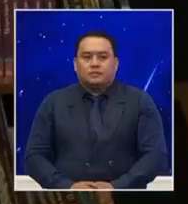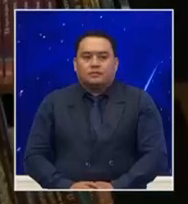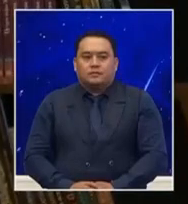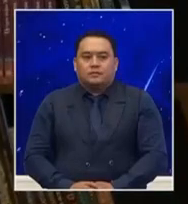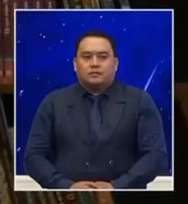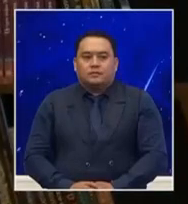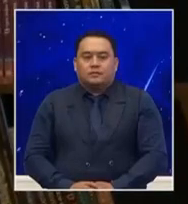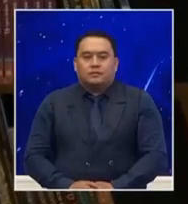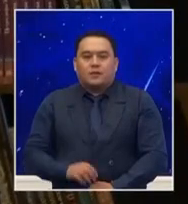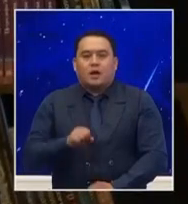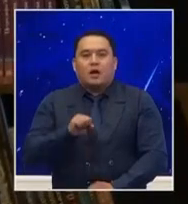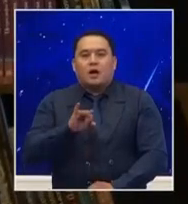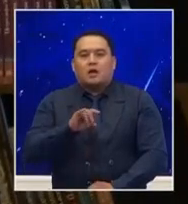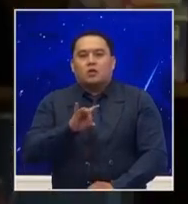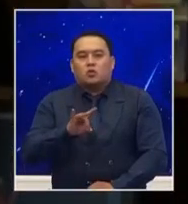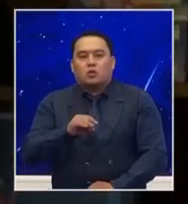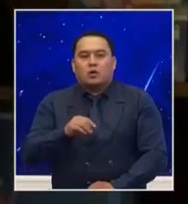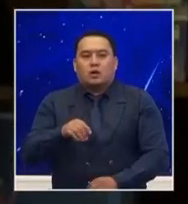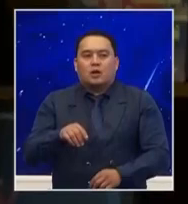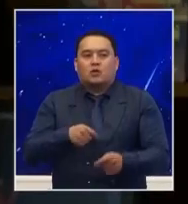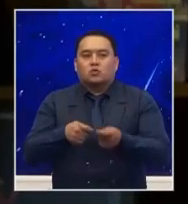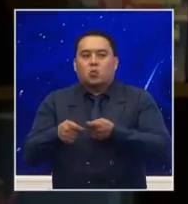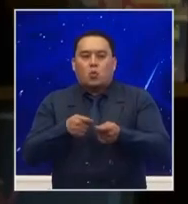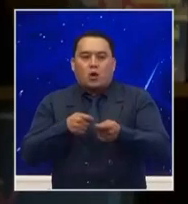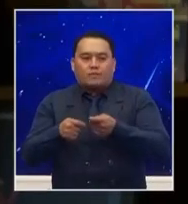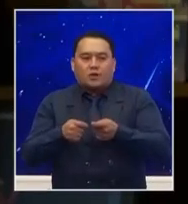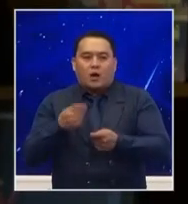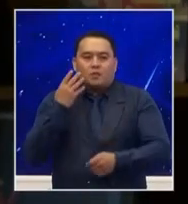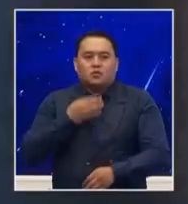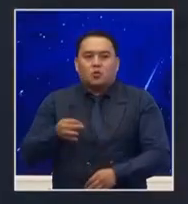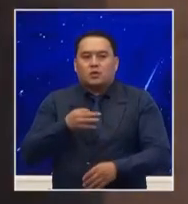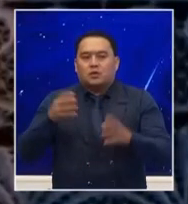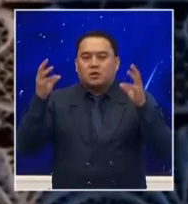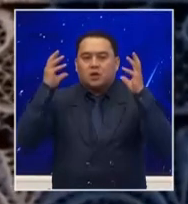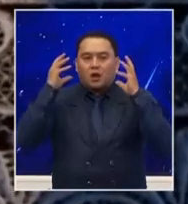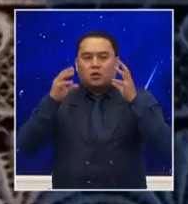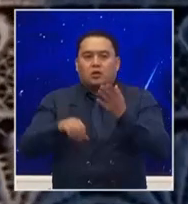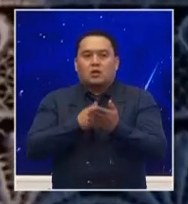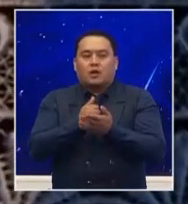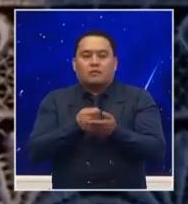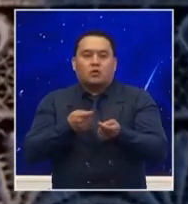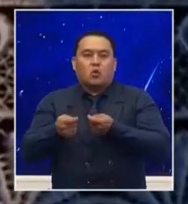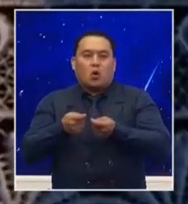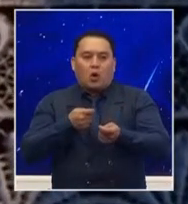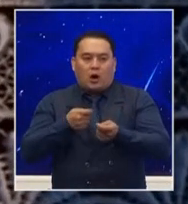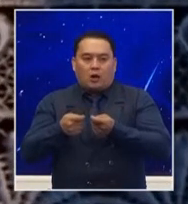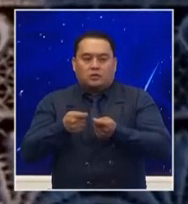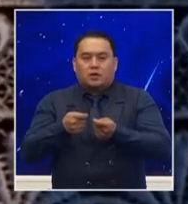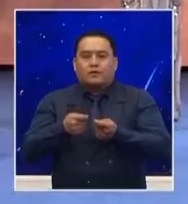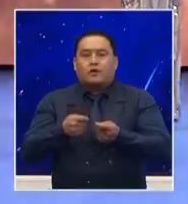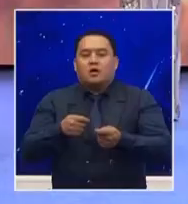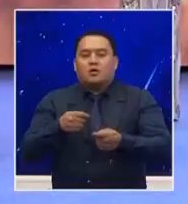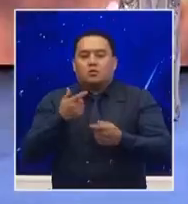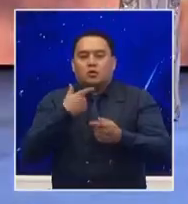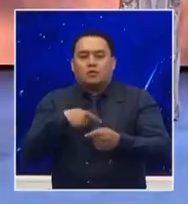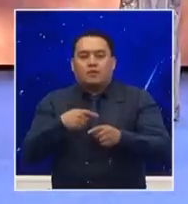Айнұр Төлеу әдебиет пен адамзат бағдарламасының жүргізушісі, Жетісу радиосының бас редакторы, көзі қарақты көрерменнің